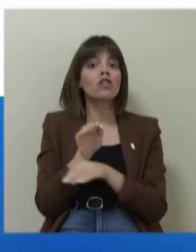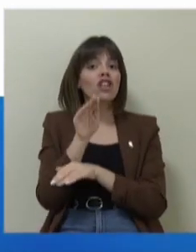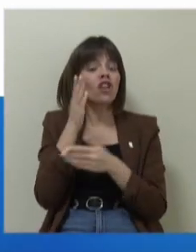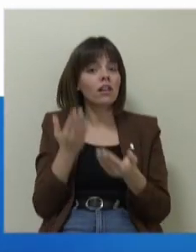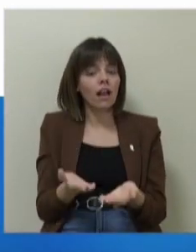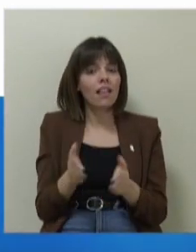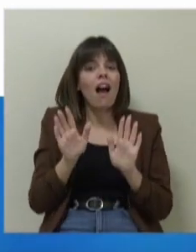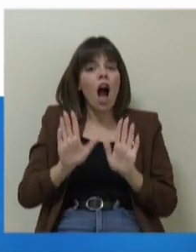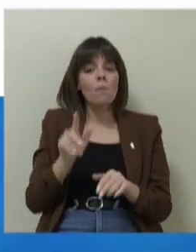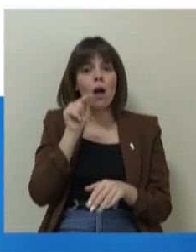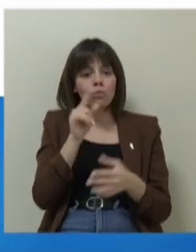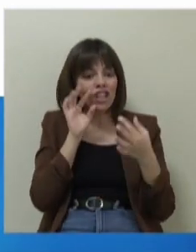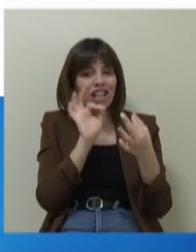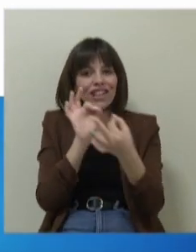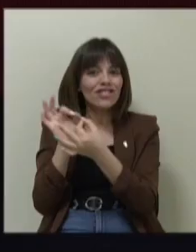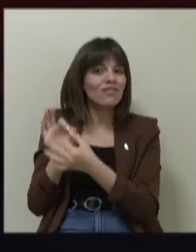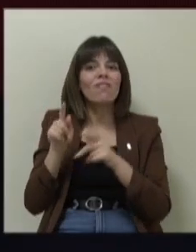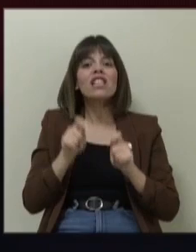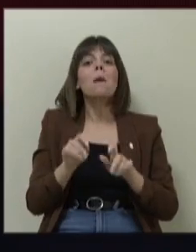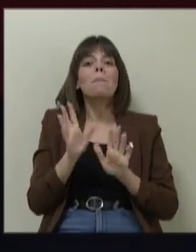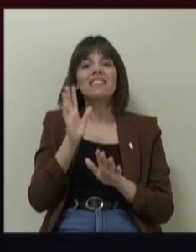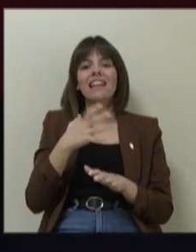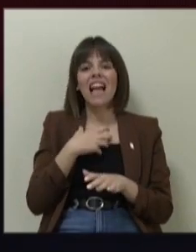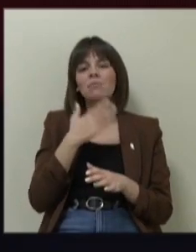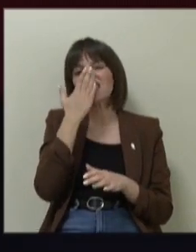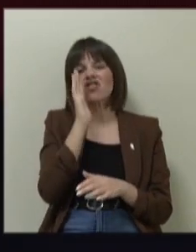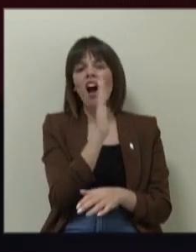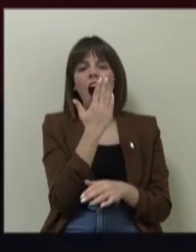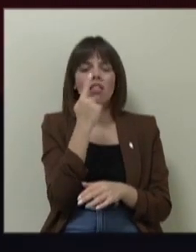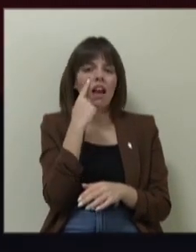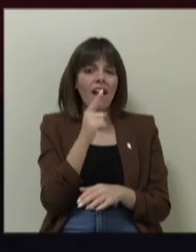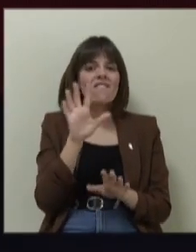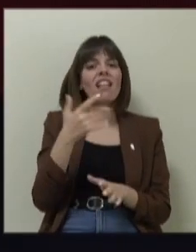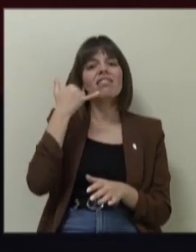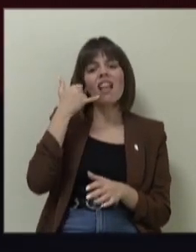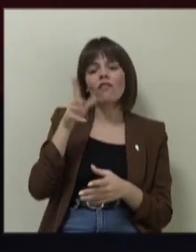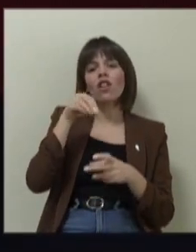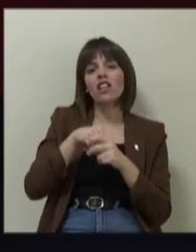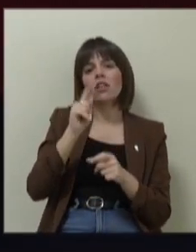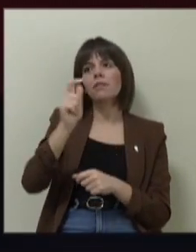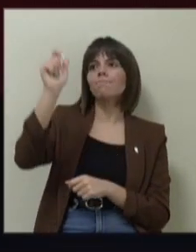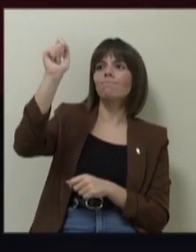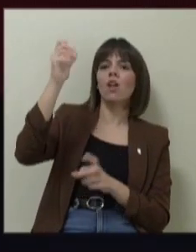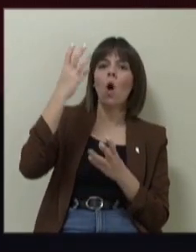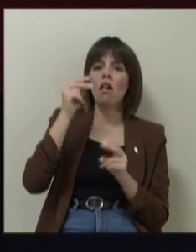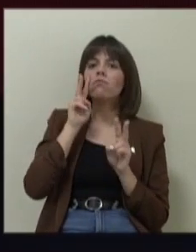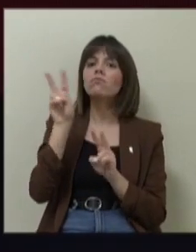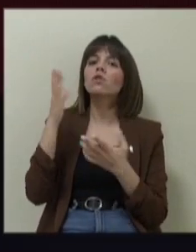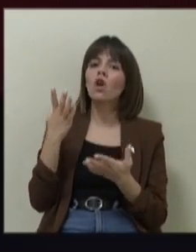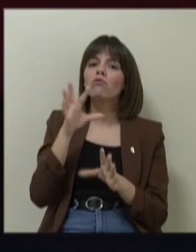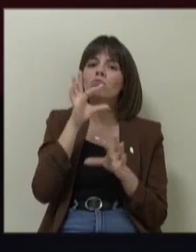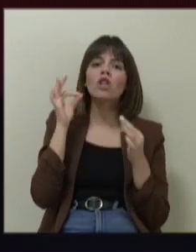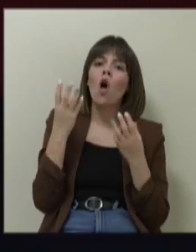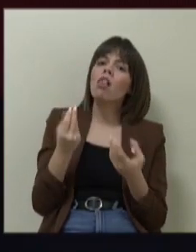yaşarken. Ama bu ilişkileri kuramazsak kendimizi sadece aynada ya da iPhone ekranında bir selfie olarak görüp